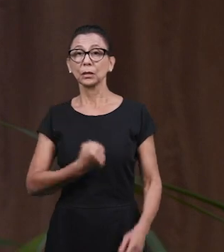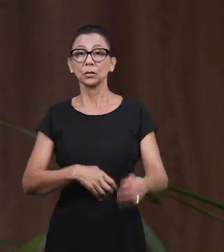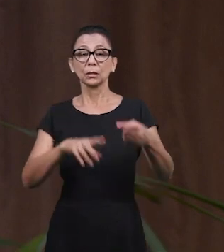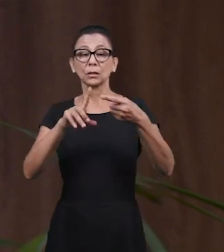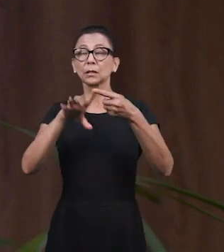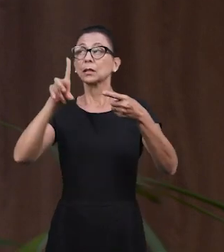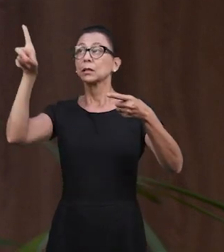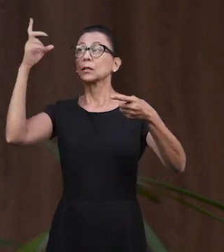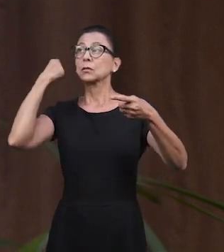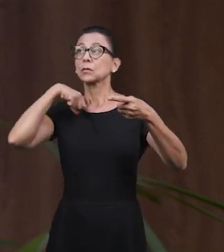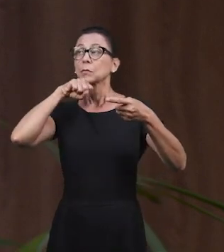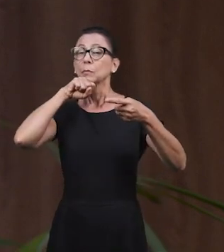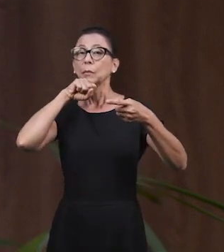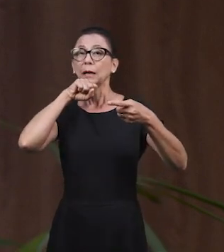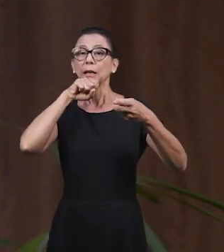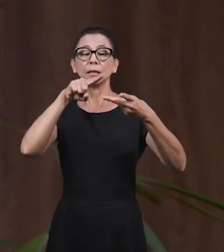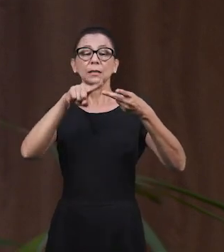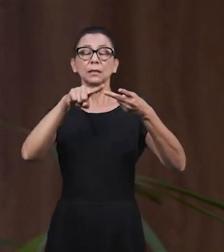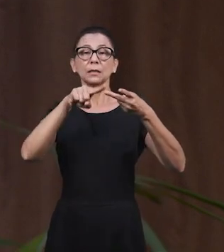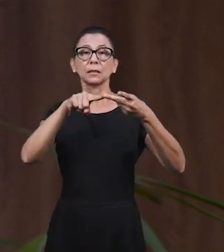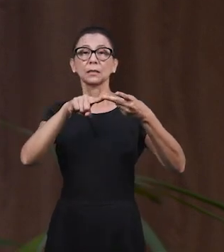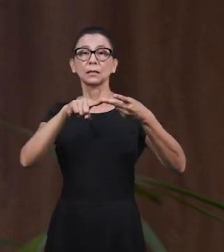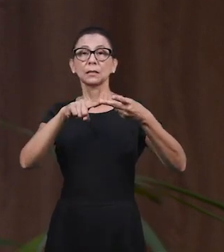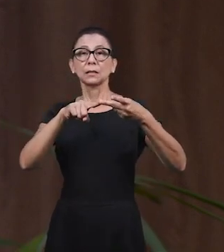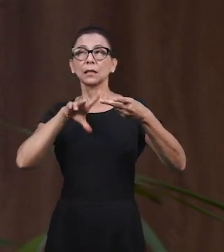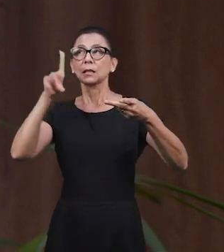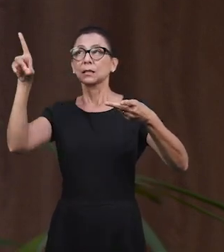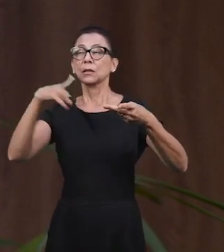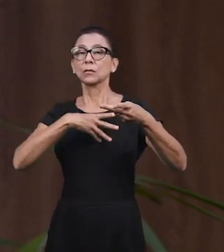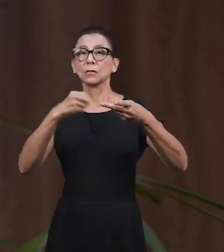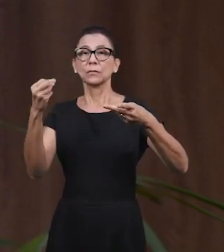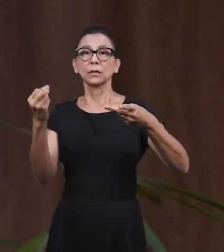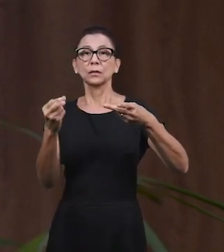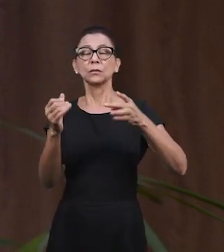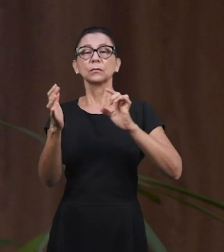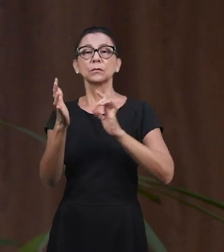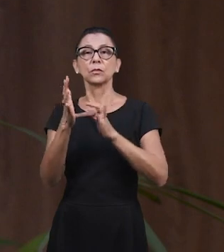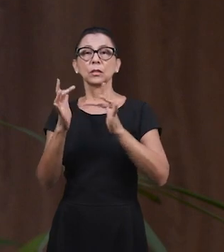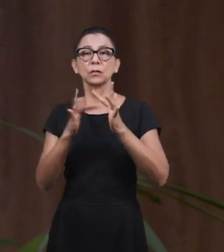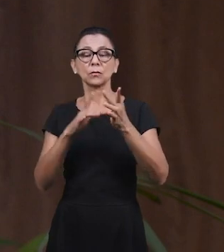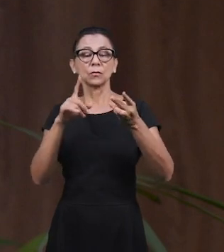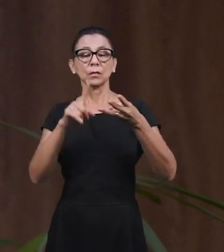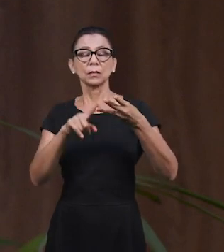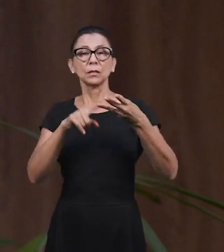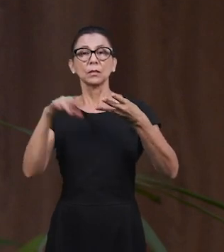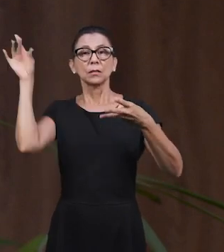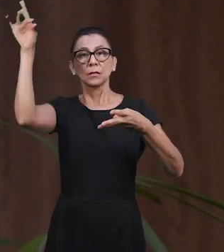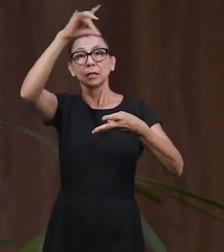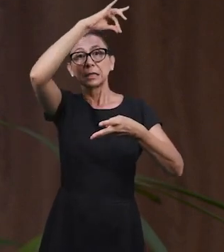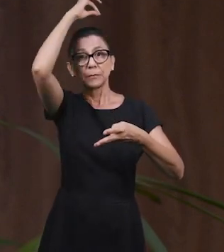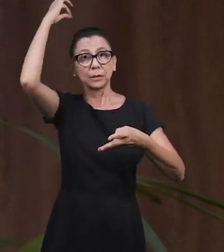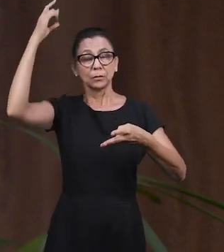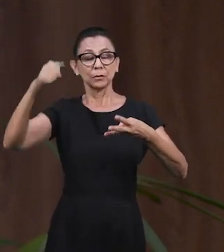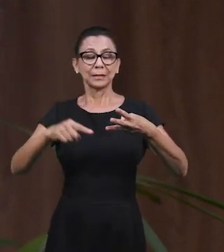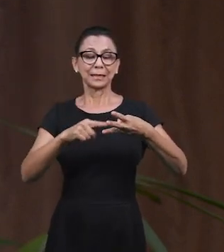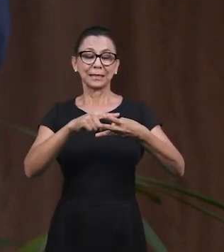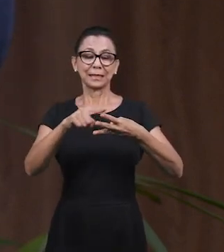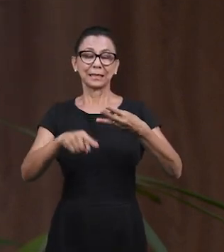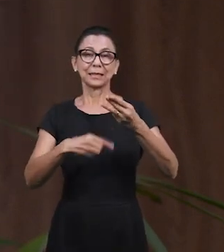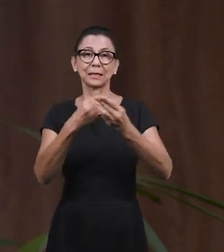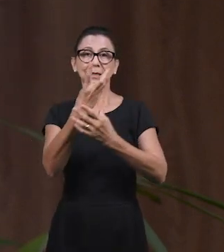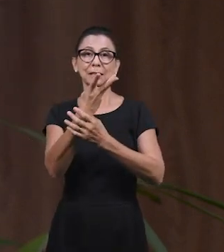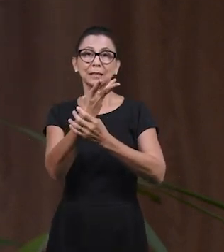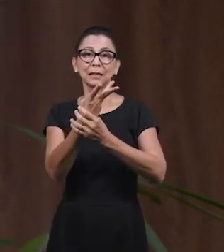comprend nécessairement la figure de Dieu le Père, Dieu Fils, Jésus et le Saint-Esprit. Il n'y a pas